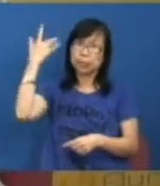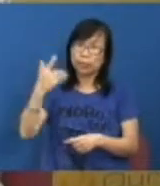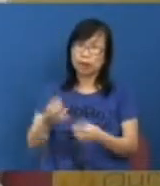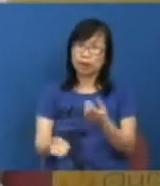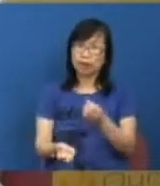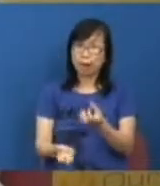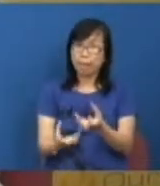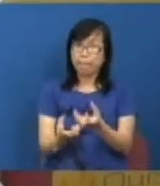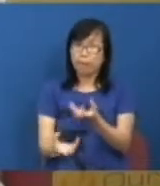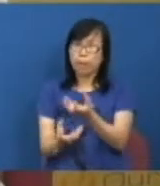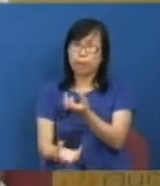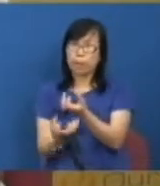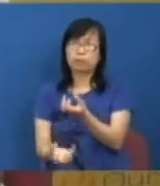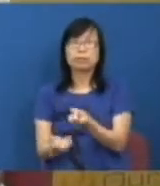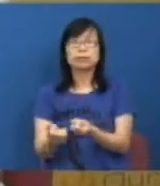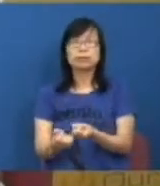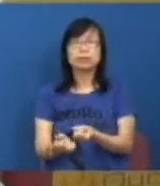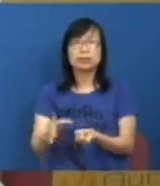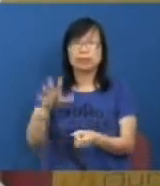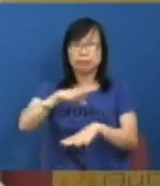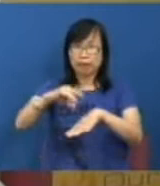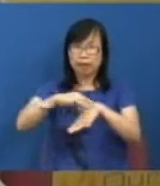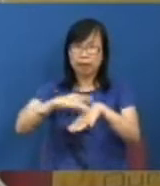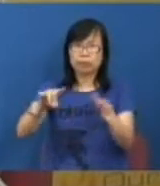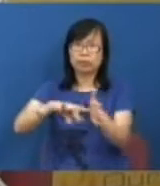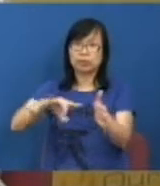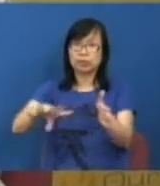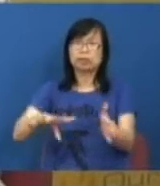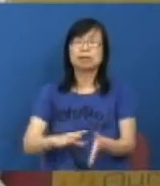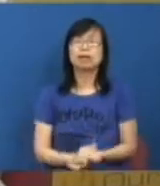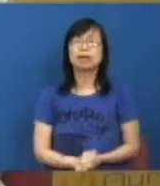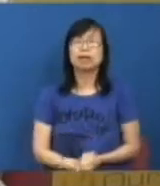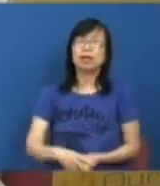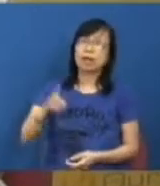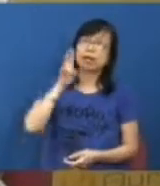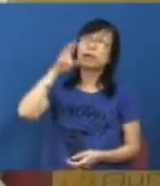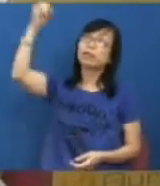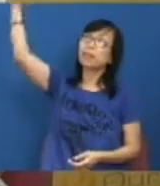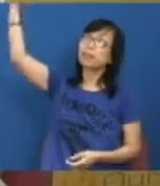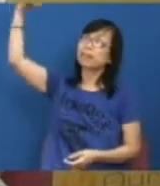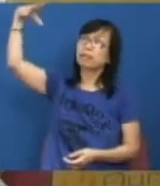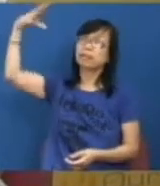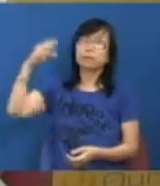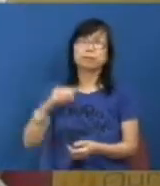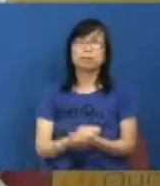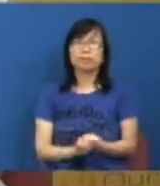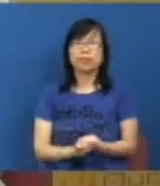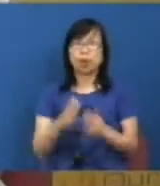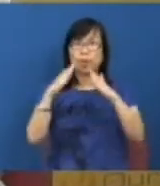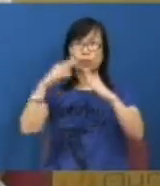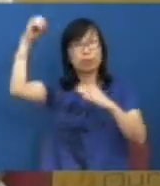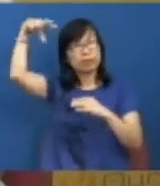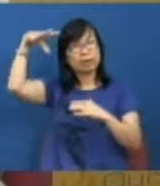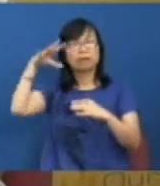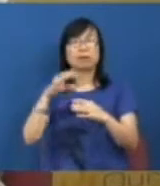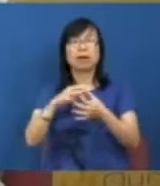碼沖涼搞得掂，咁其實都會慳咗好多能源啦。第二就係燈啦，即係我哋嘅無論。